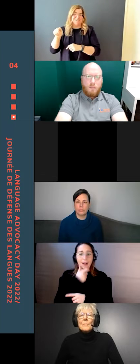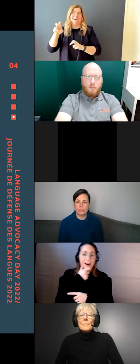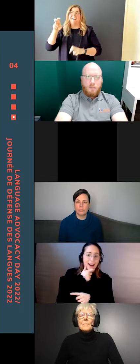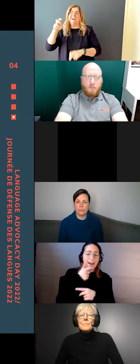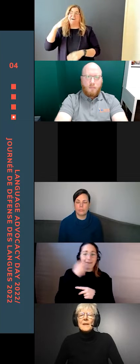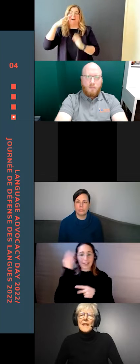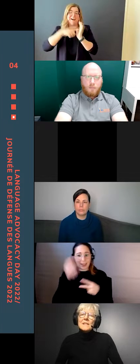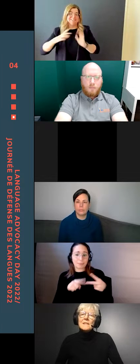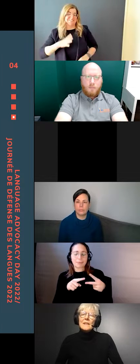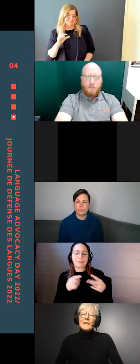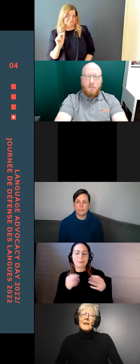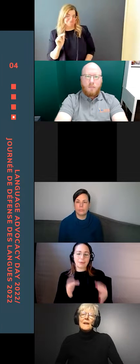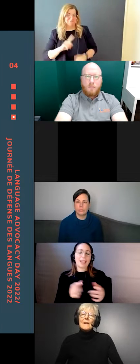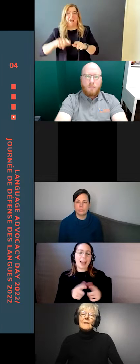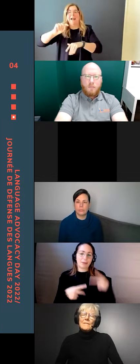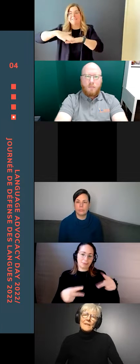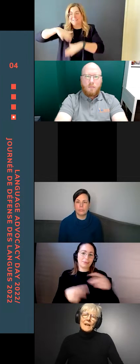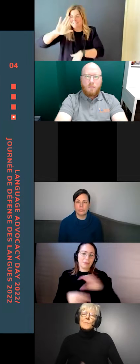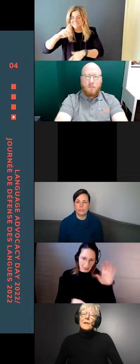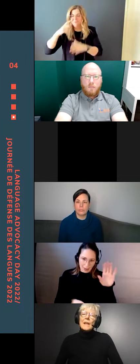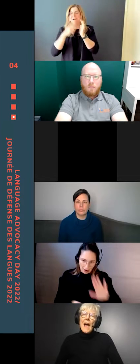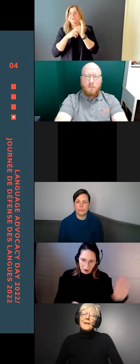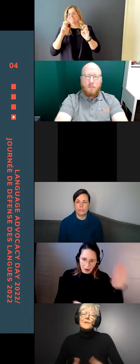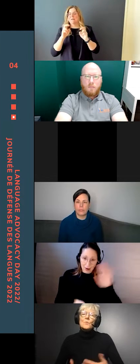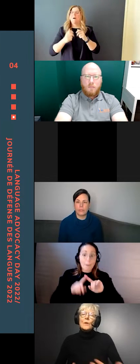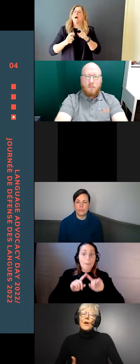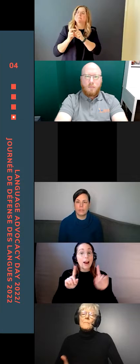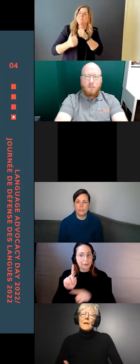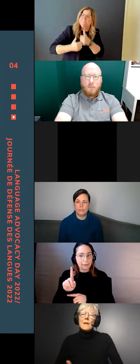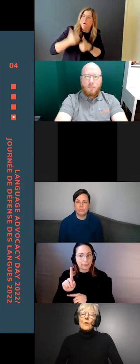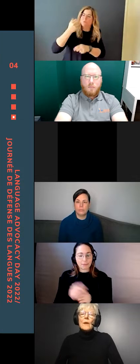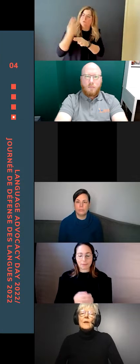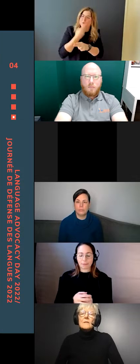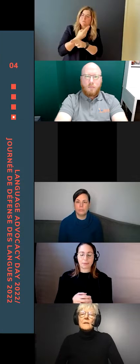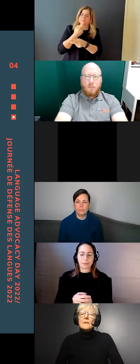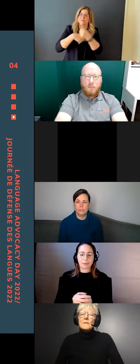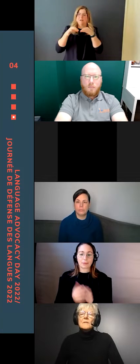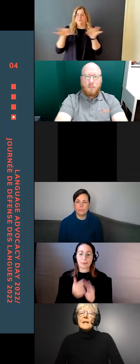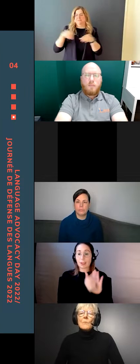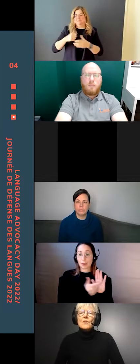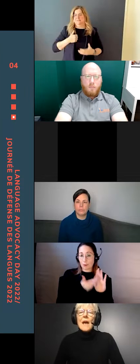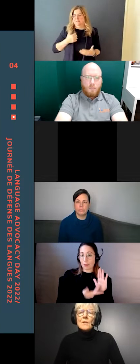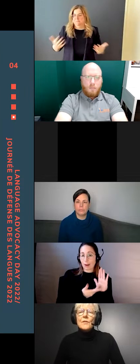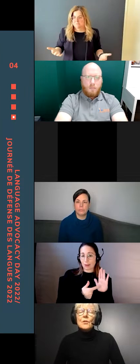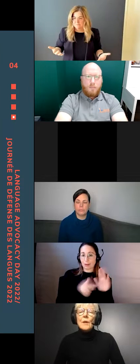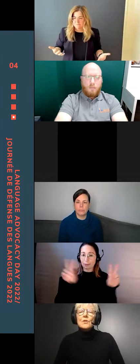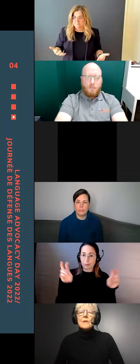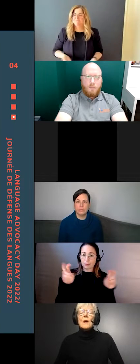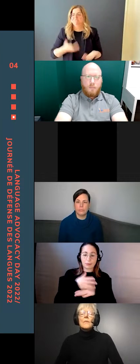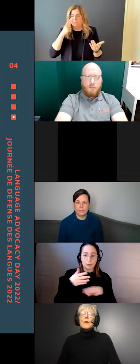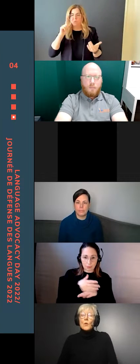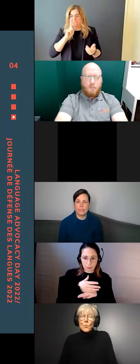Mais vous avez raison, l'anglais et le français sont les langues officielles du Canada, mais cependant,